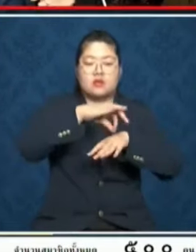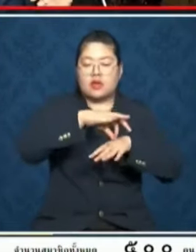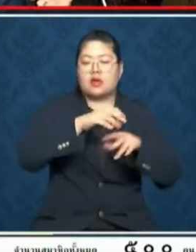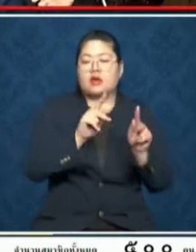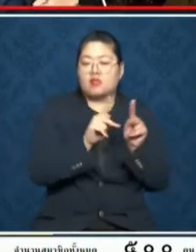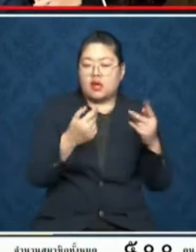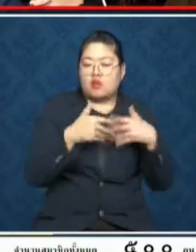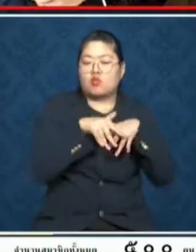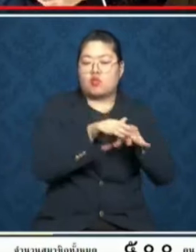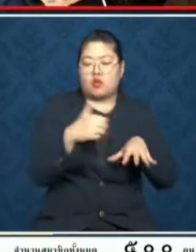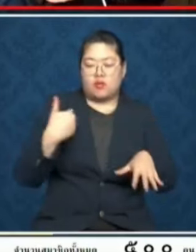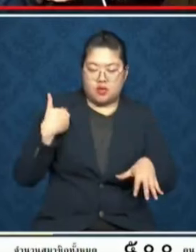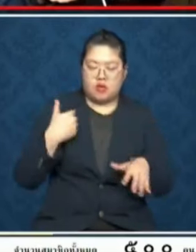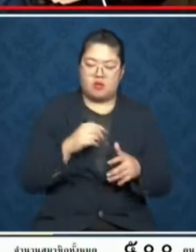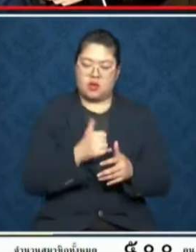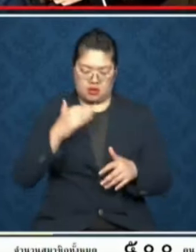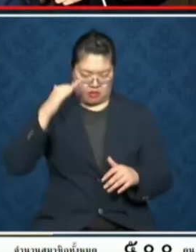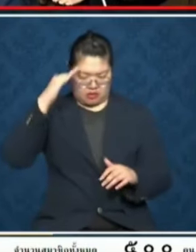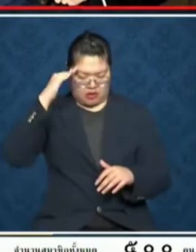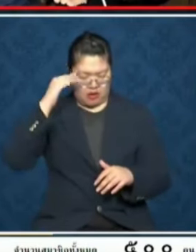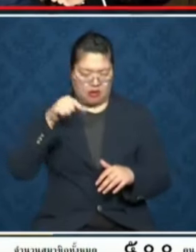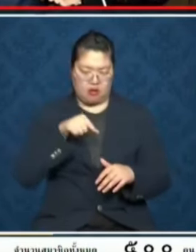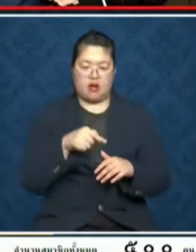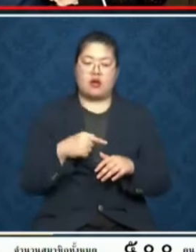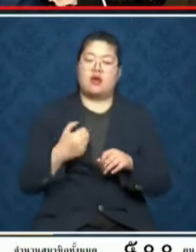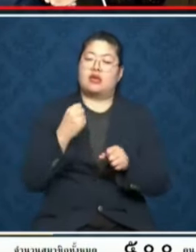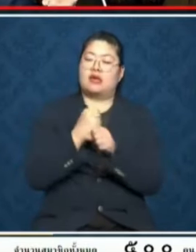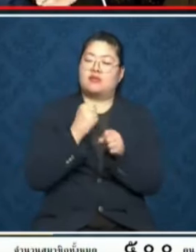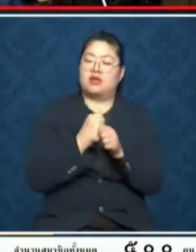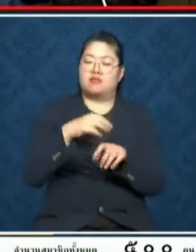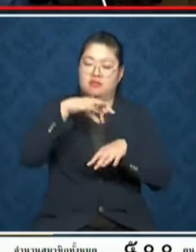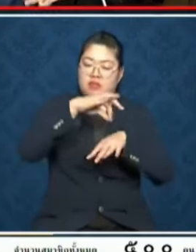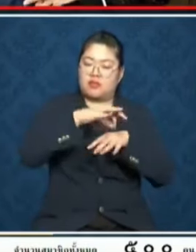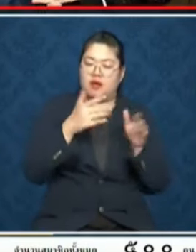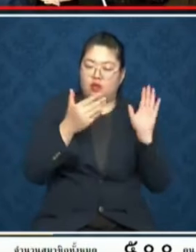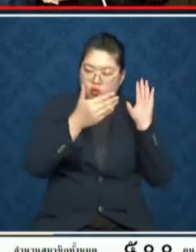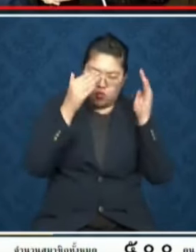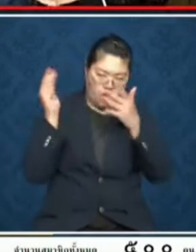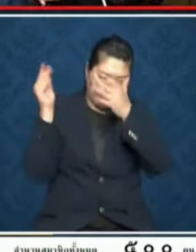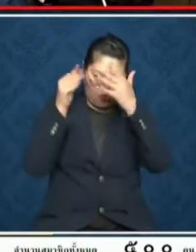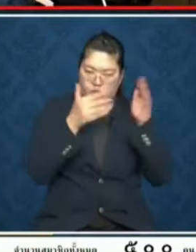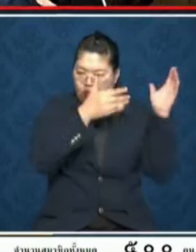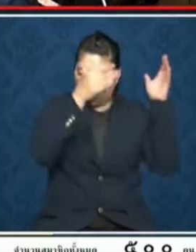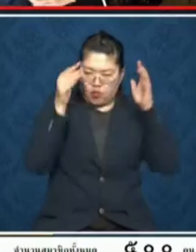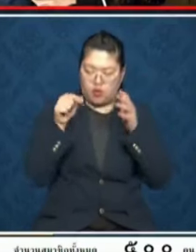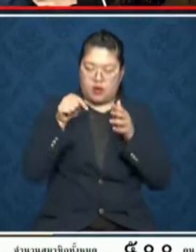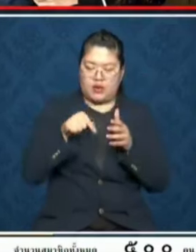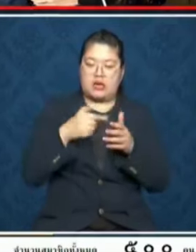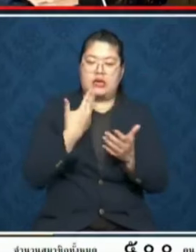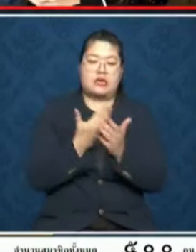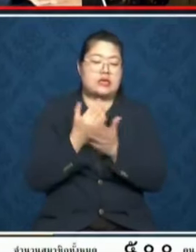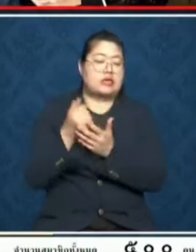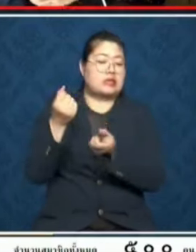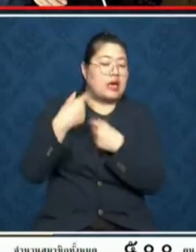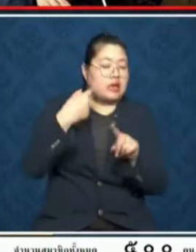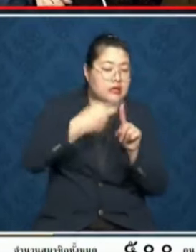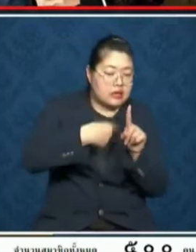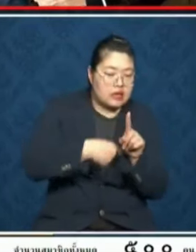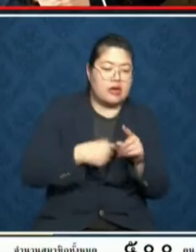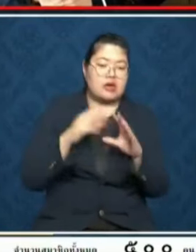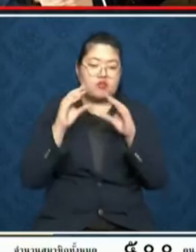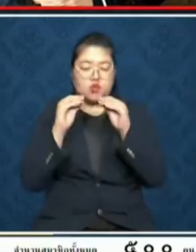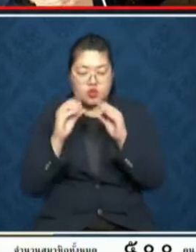ายค่ะก็ยังไปนั่งเป็นบอร์ดหลายแห่งในเวลาเดียวกันหลายคนสวมหมวกหลายใบได้รับทั้งค่าตอบแทนรายเดือนค่าเบี้ย